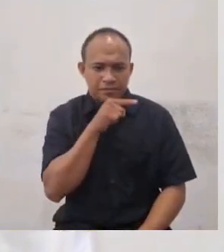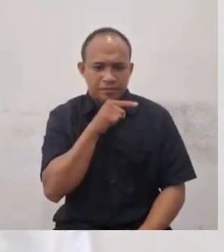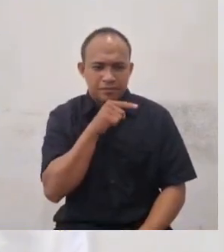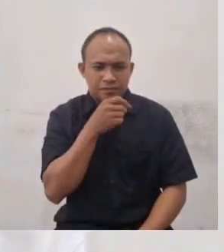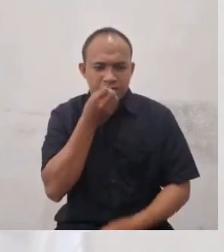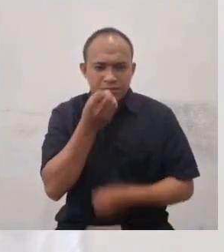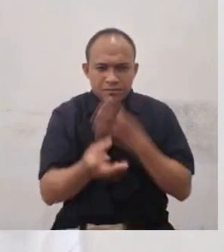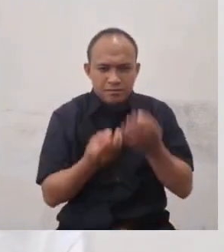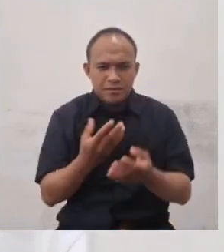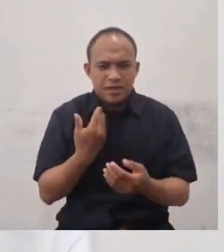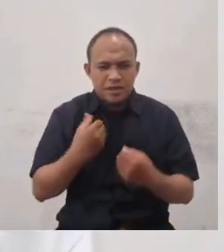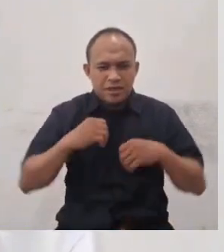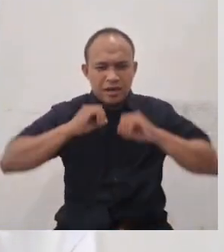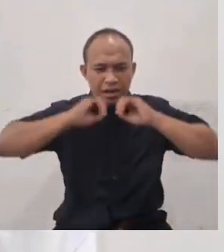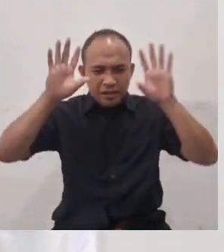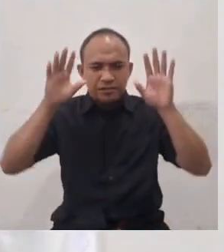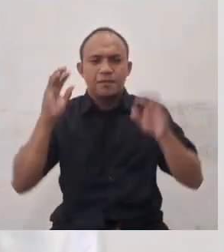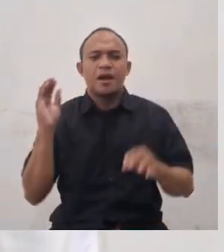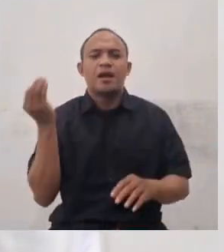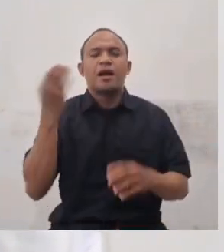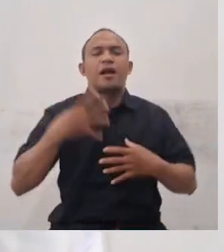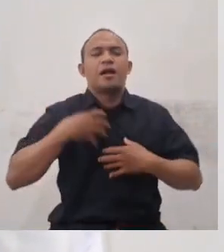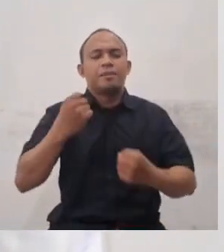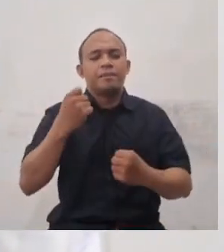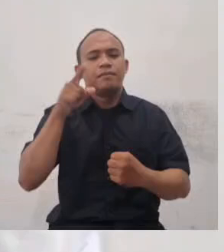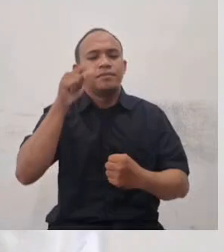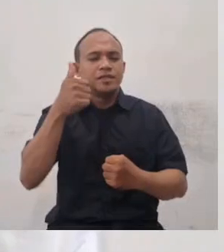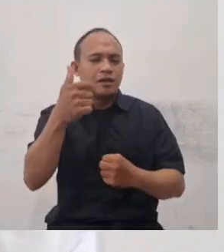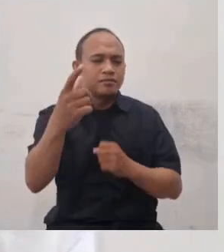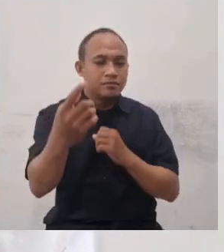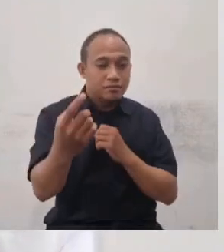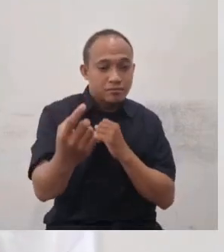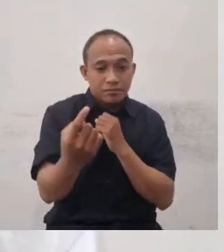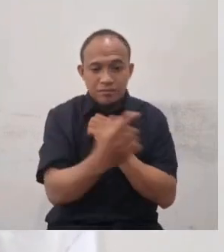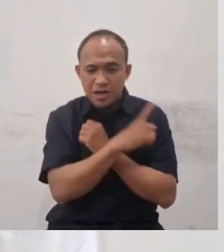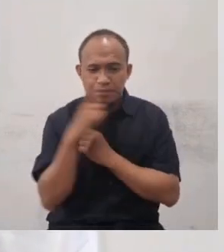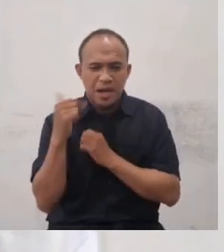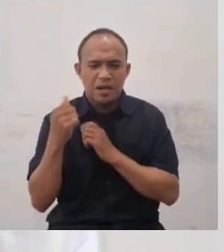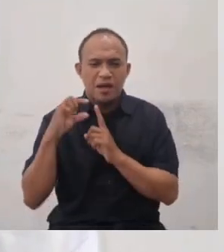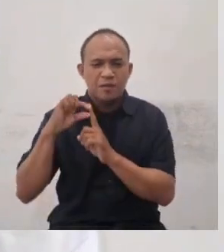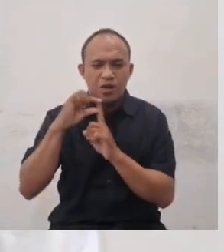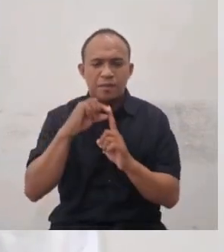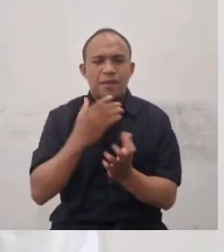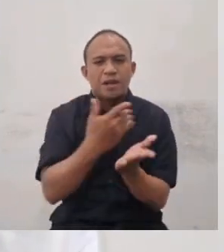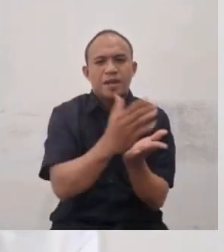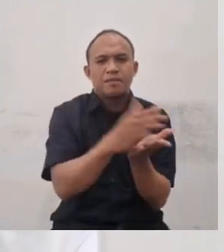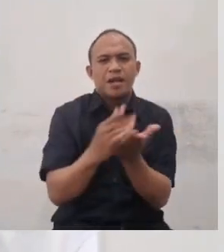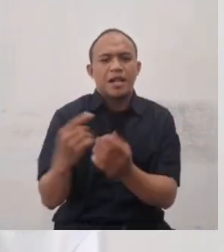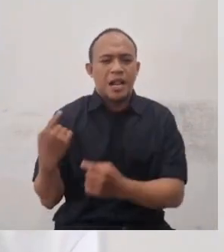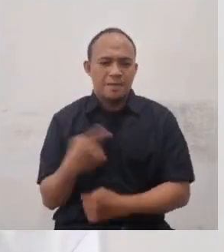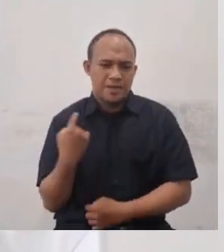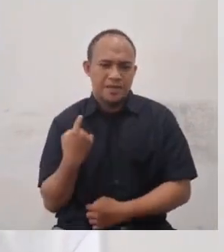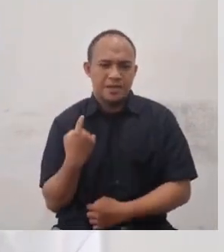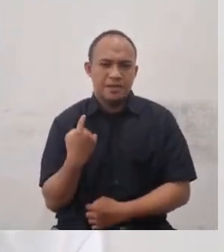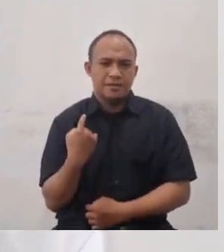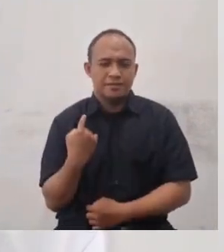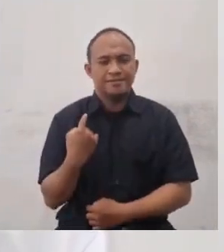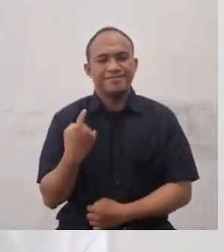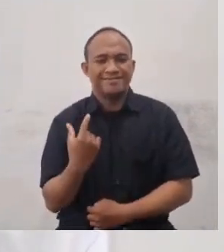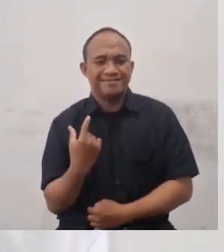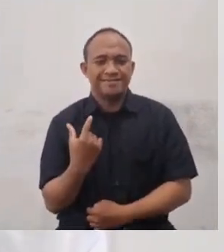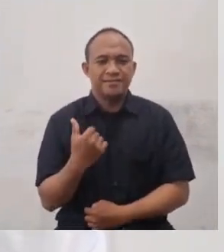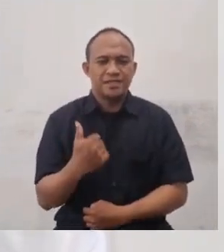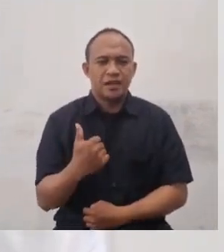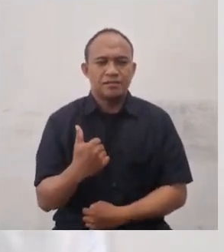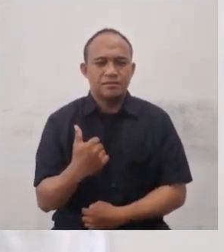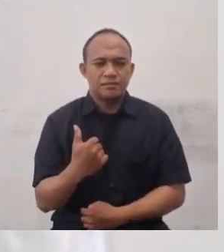BPKRI. Bimbingan dan arahan BPKRI selama ini merupakan pedoman bagi kami dalam melakukan